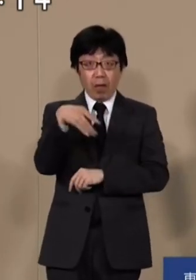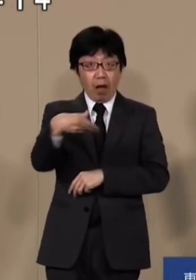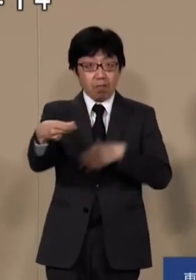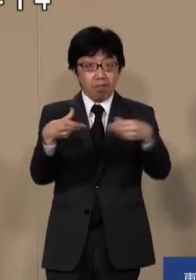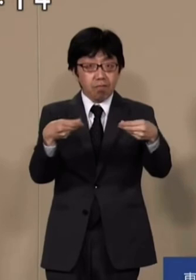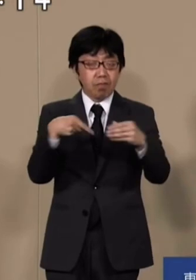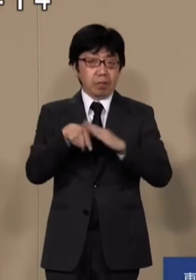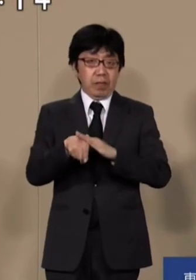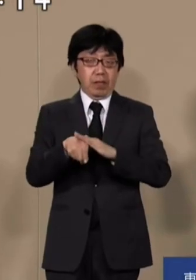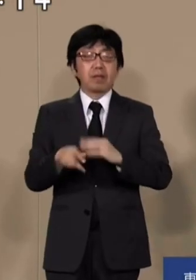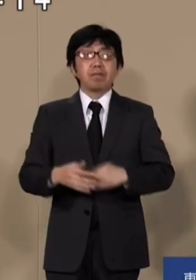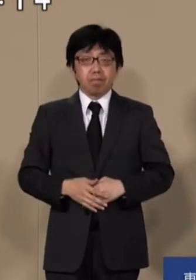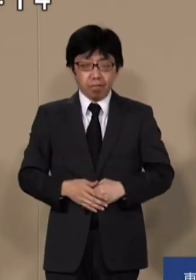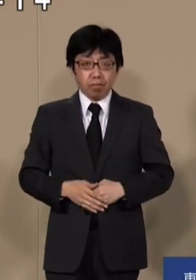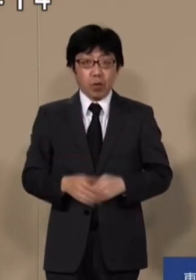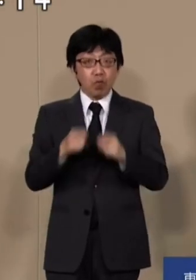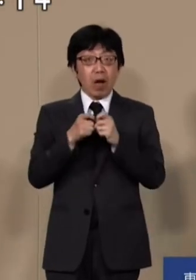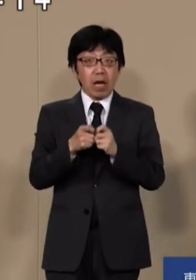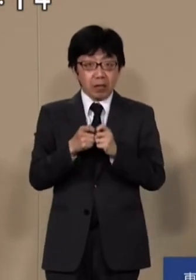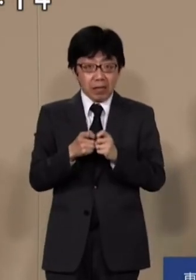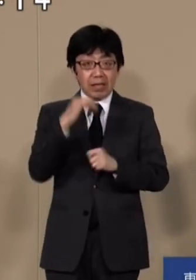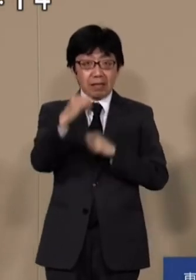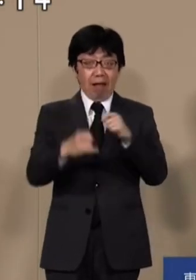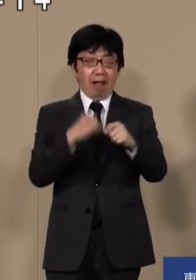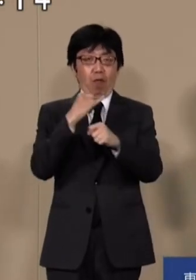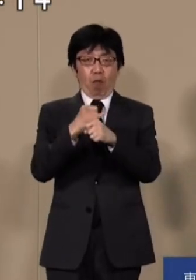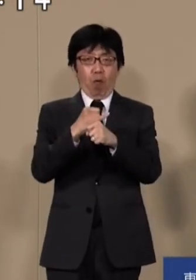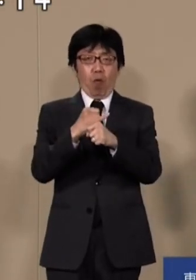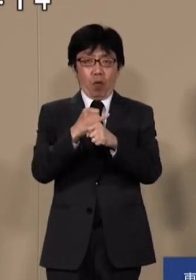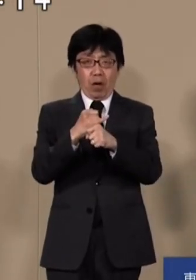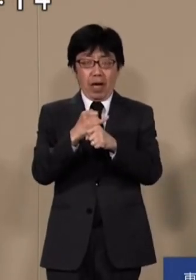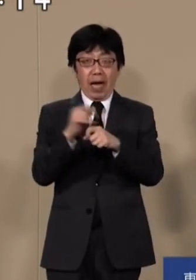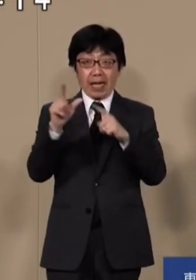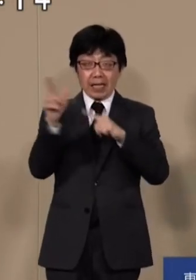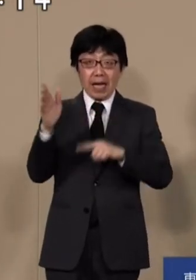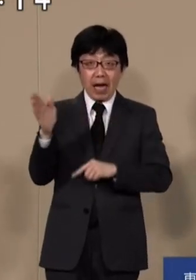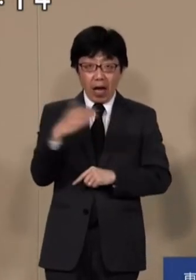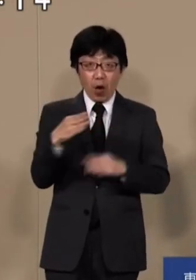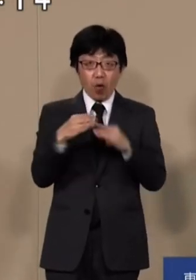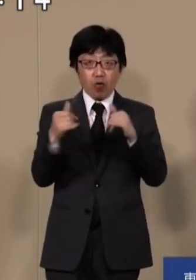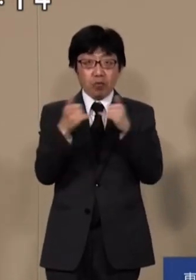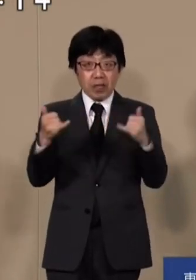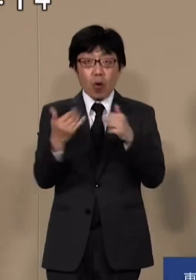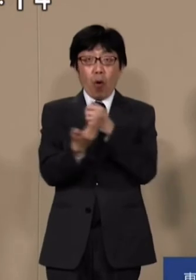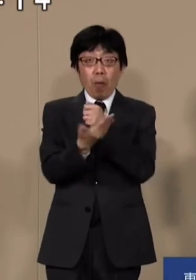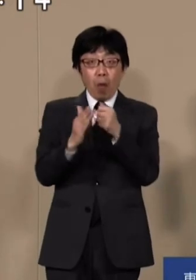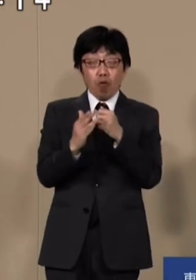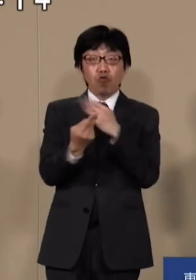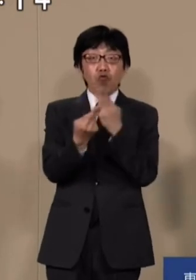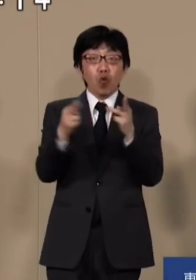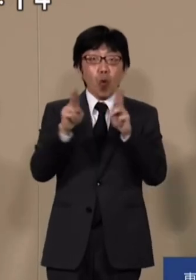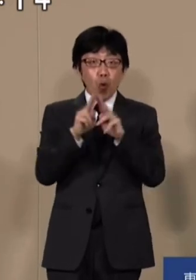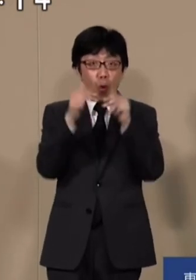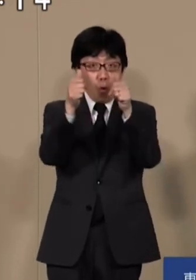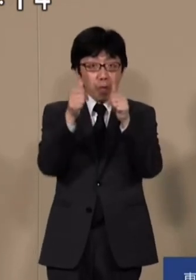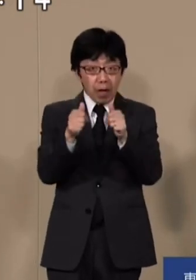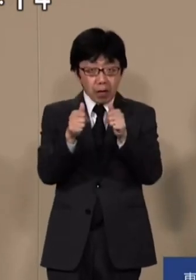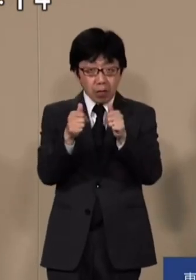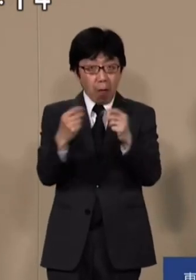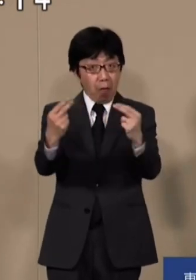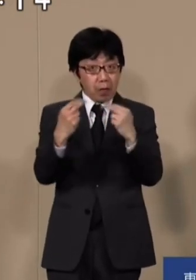います詳しくはインターネットでNHから国民を守る等のホームページを